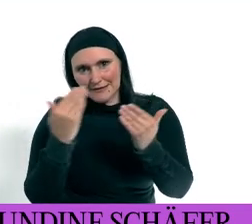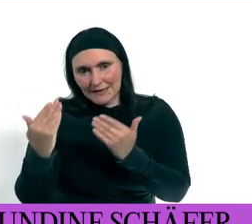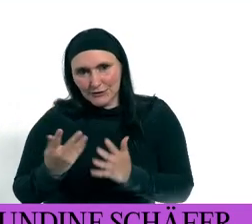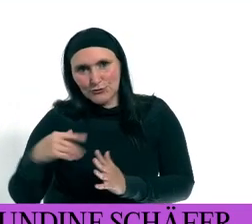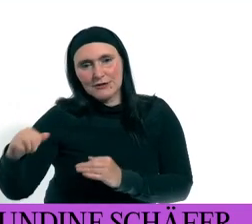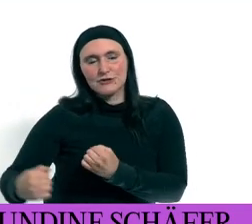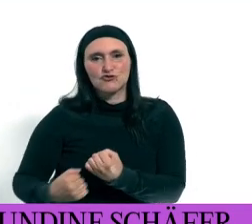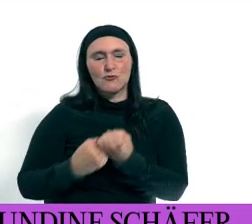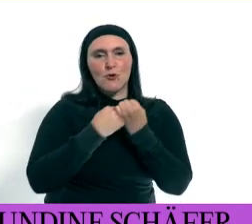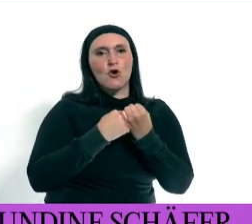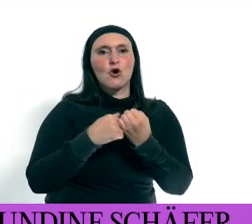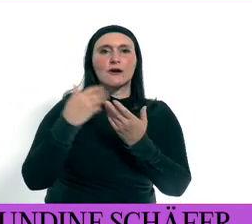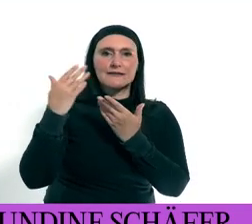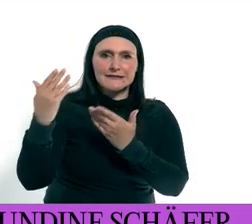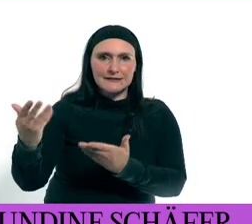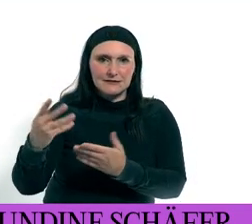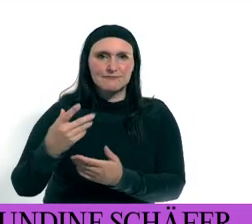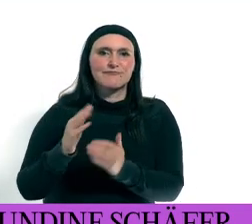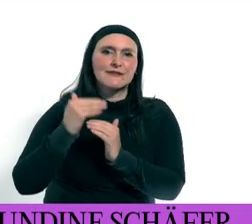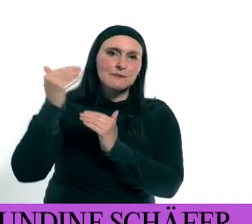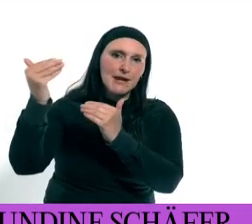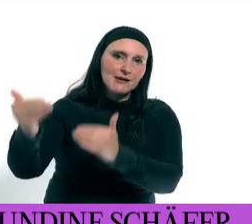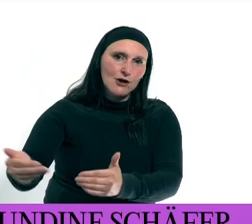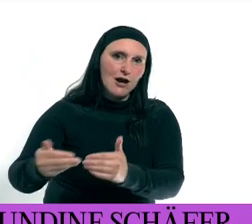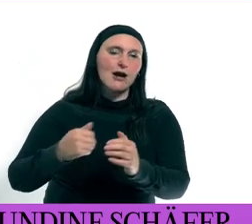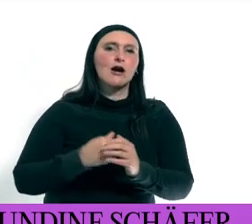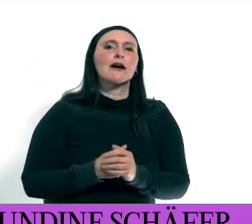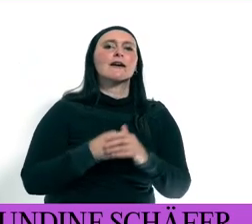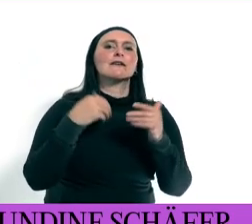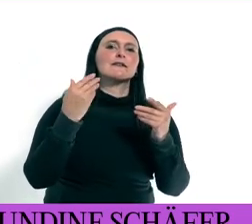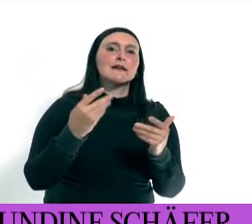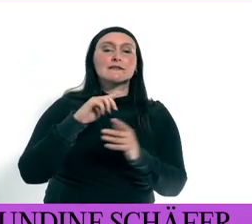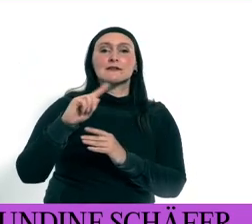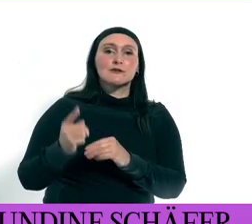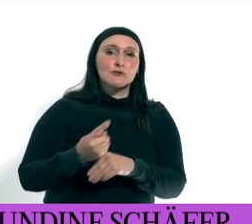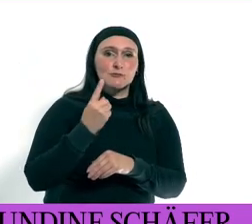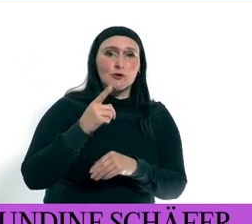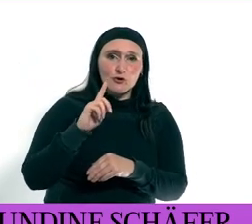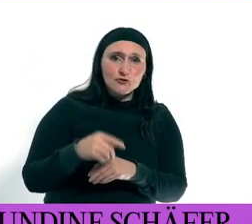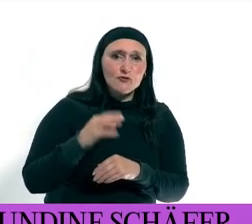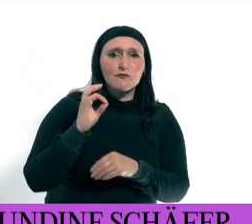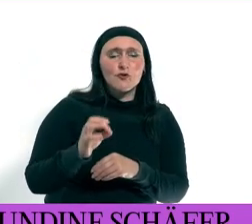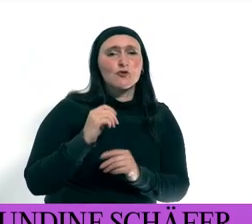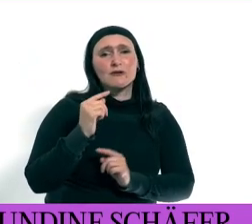zu reden. Ich möchte auch Kasia und Oliver danken für die Unterstützung und Undine Schäfer